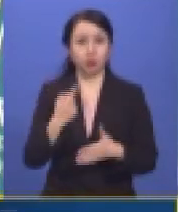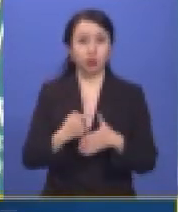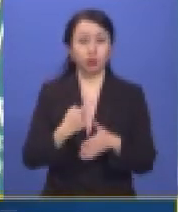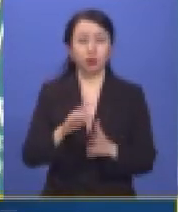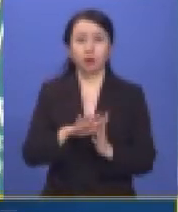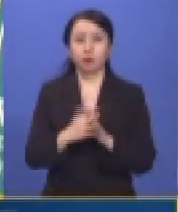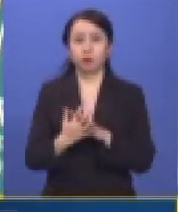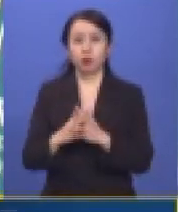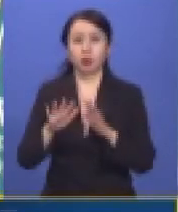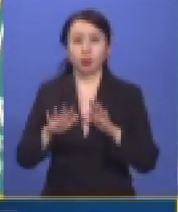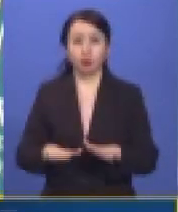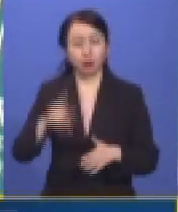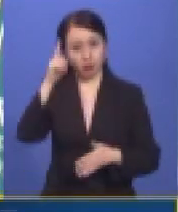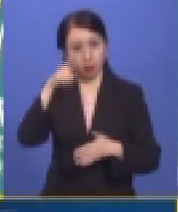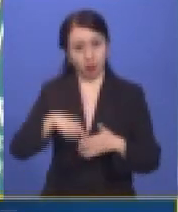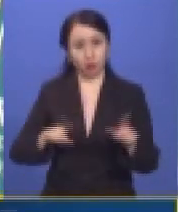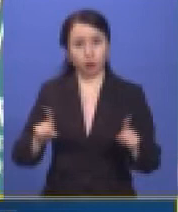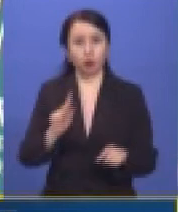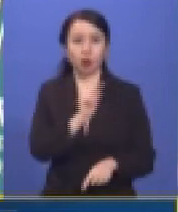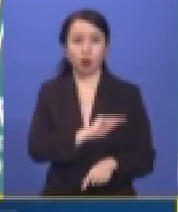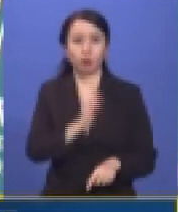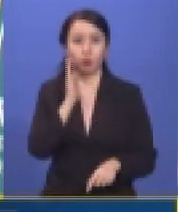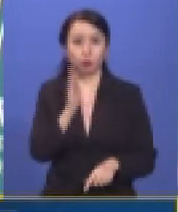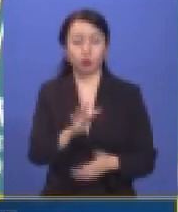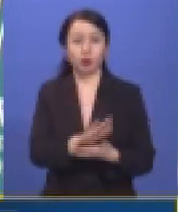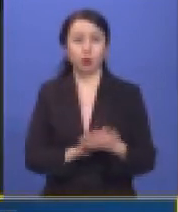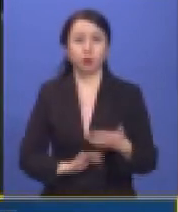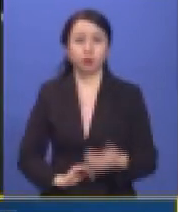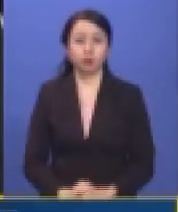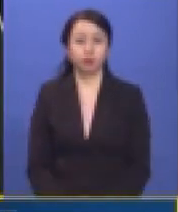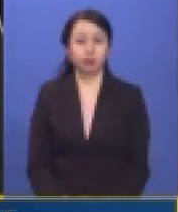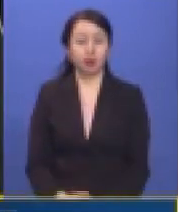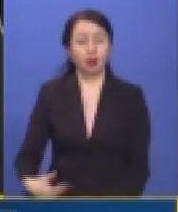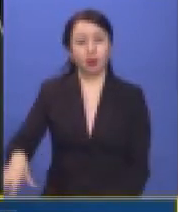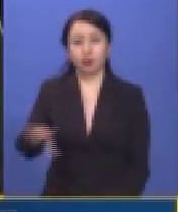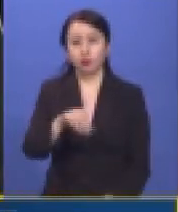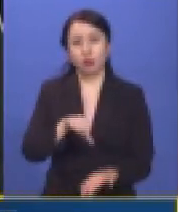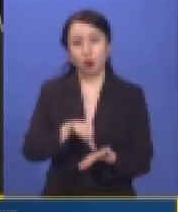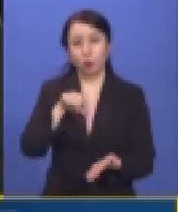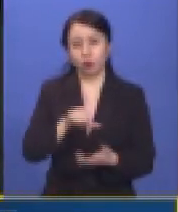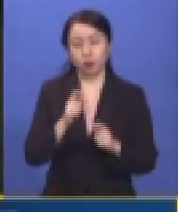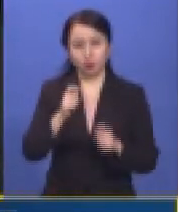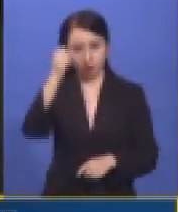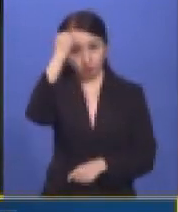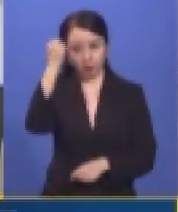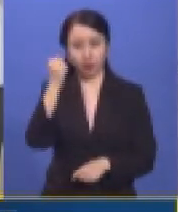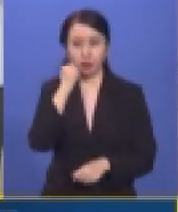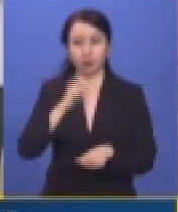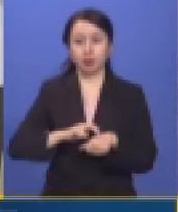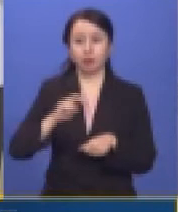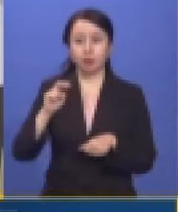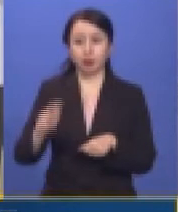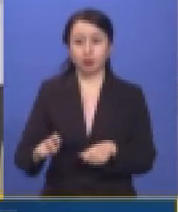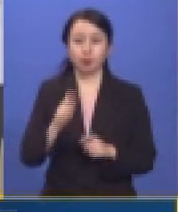сельской местности и надеемся, что в будущем работа будет успешно продолжена. Все участники награждены благодарственными письмами и